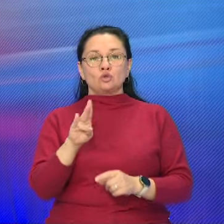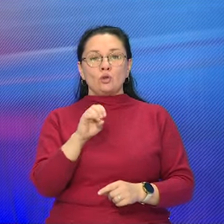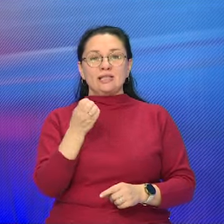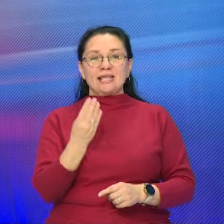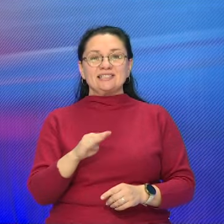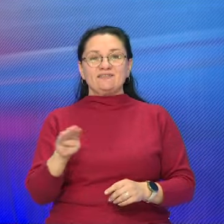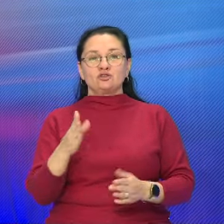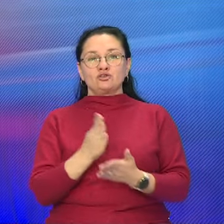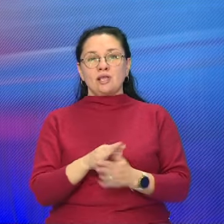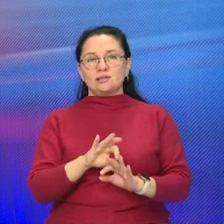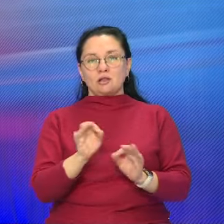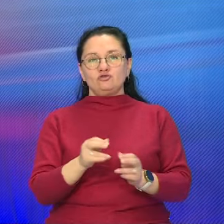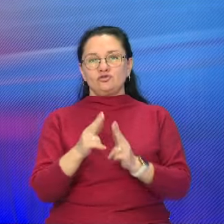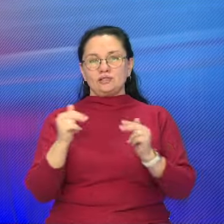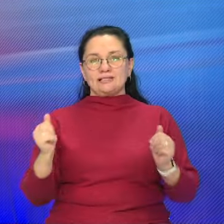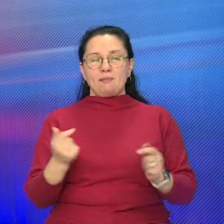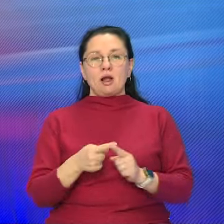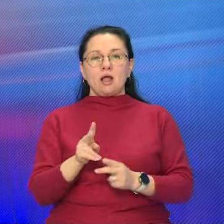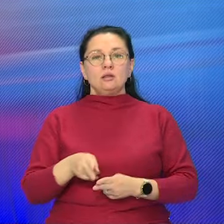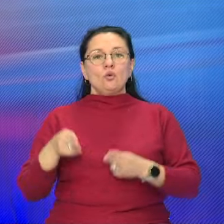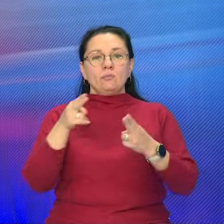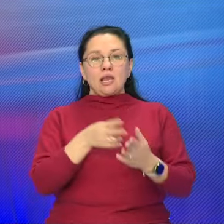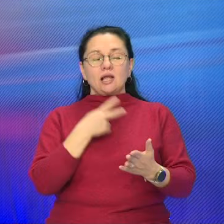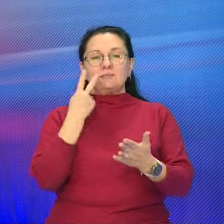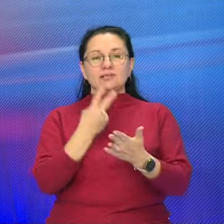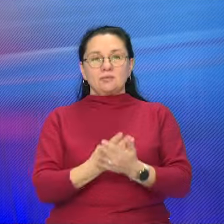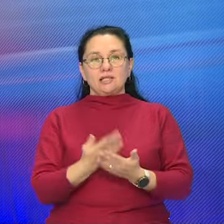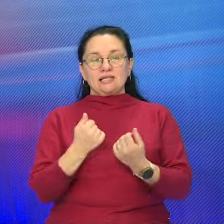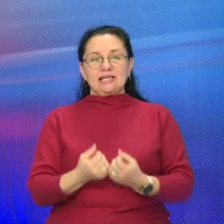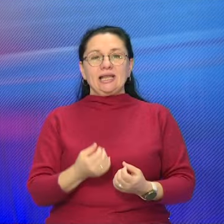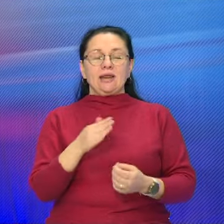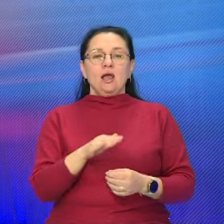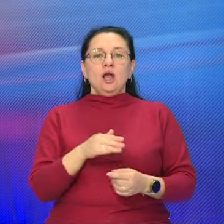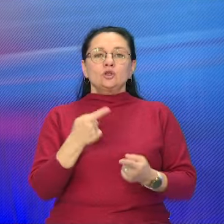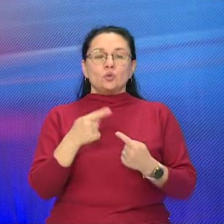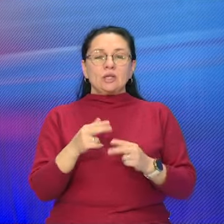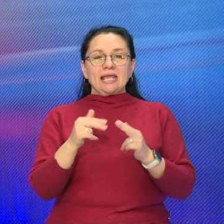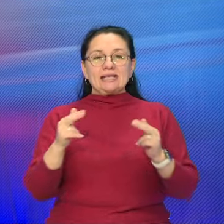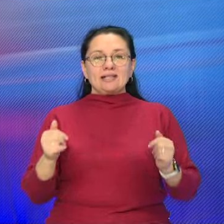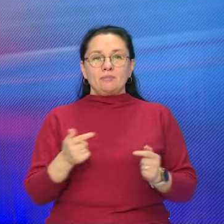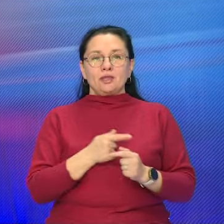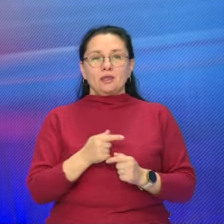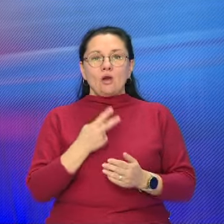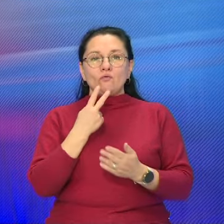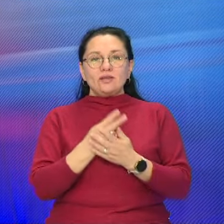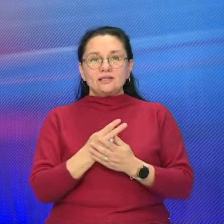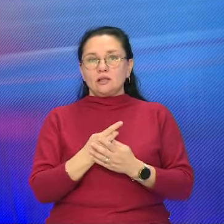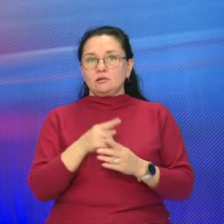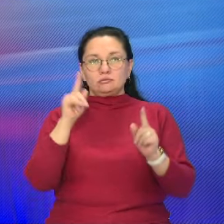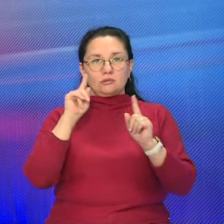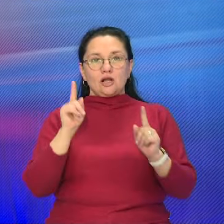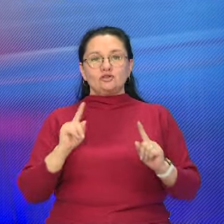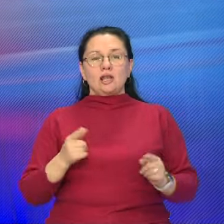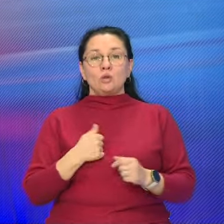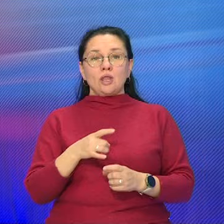замок. То есть я слышал, да, но вот приехать посмотреть, или Косовский замок, например, я его увидел, обалдел, думаю, ничего себе, у нас в Беларуси такой,